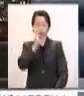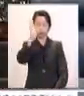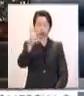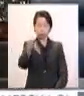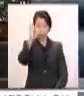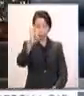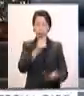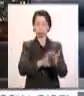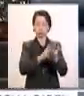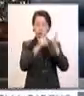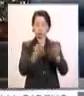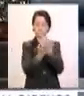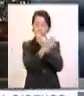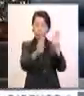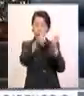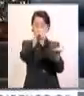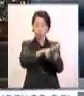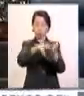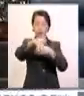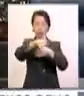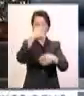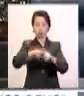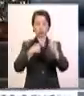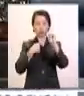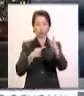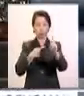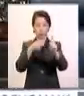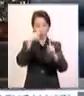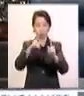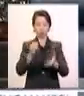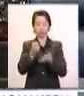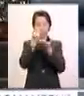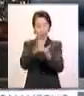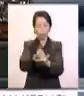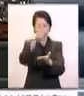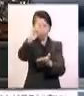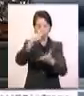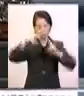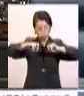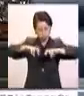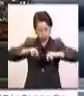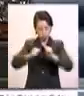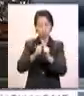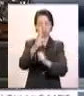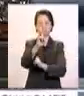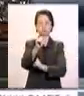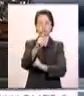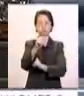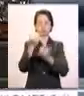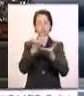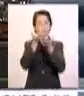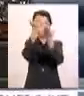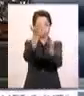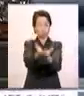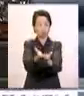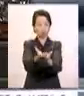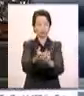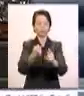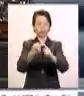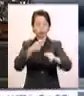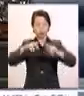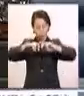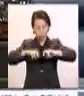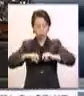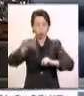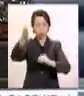juru runding audit bebas bertauliah pada awal Januari bagi membantu kerajaan menganalisis data serta cadangan berkenaan. Hasil